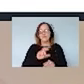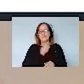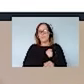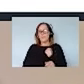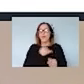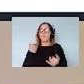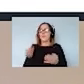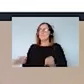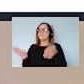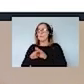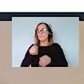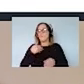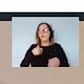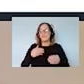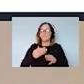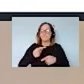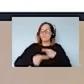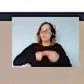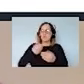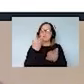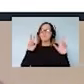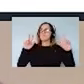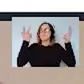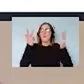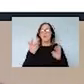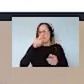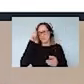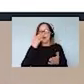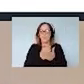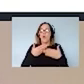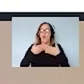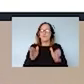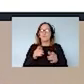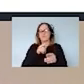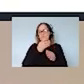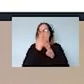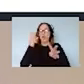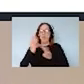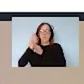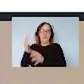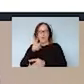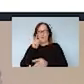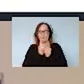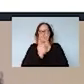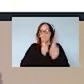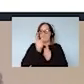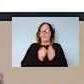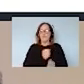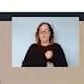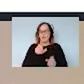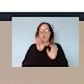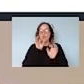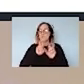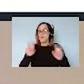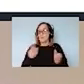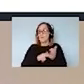były zamknięte, był duży protest społeczny, dlaczego? Teraz już są otwarte i pojawiły się przed nimi kolejki. Także dobry czas na